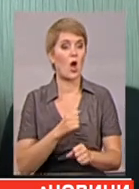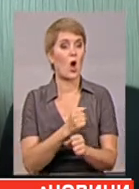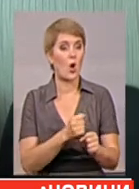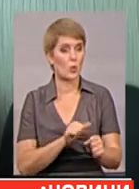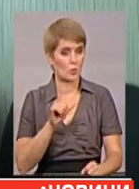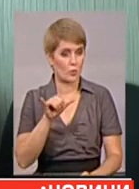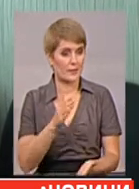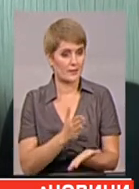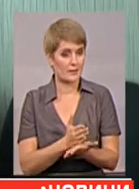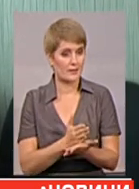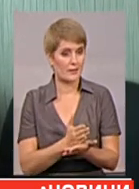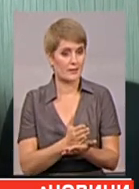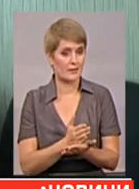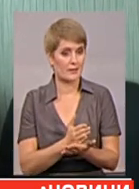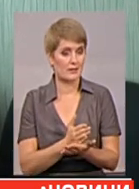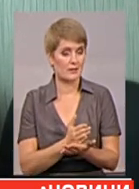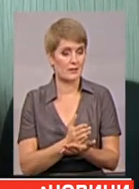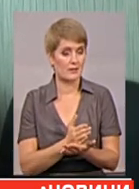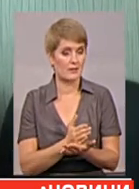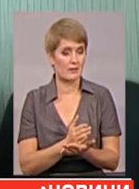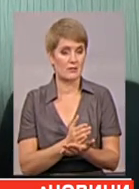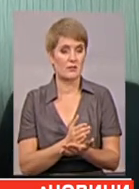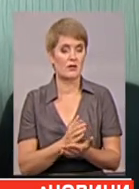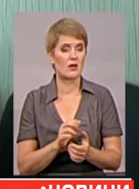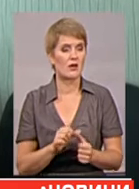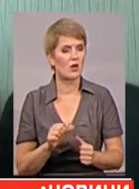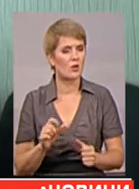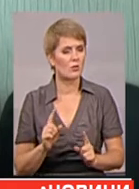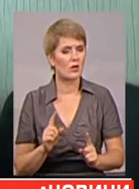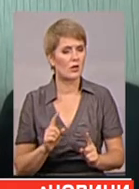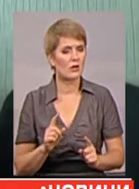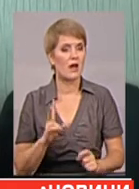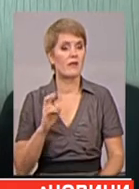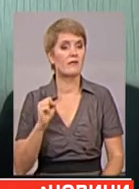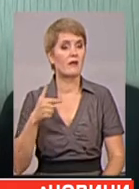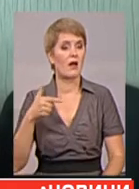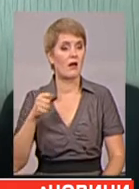вас є? Ні, крім плеток, нічого немає. Крім чого? Моє нагайки.